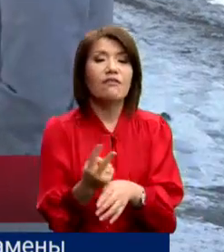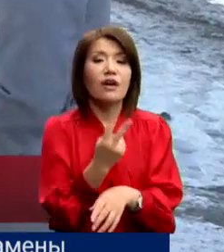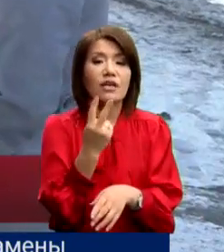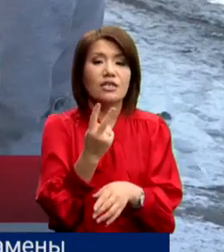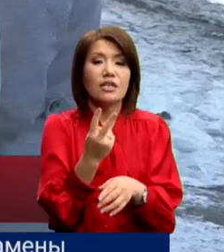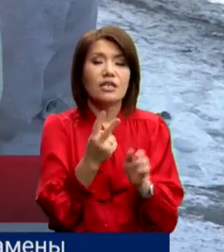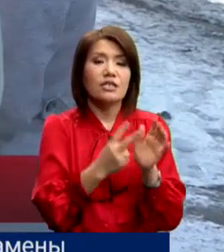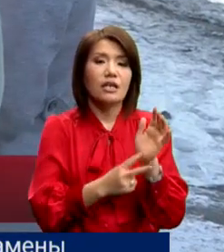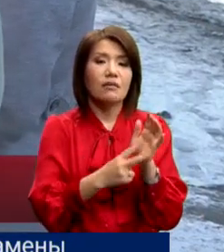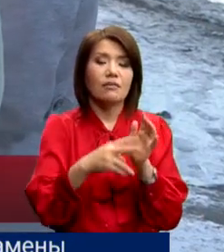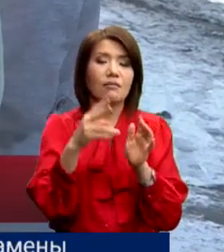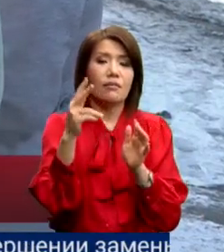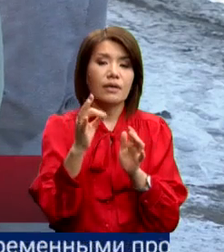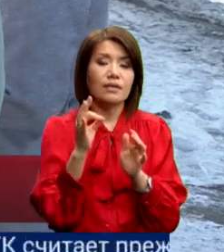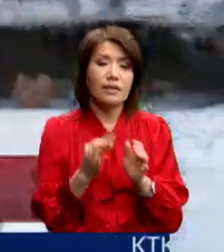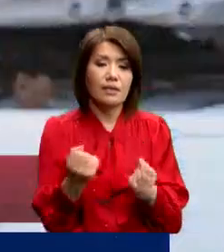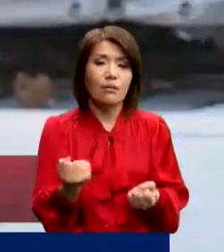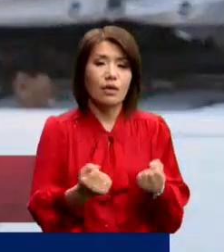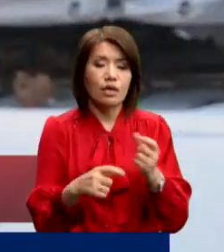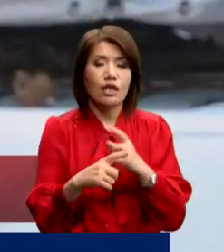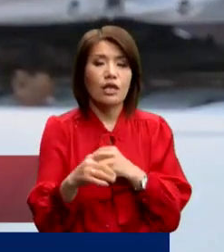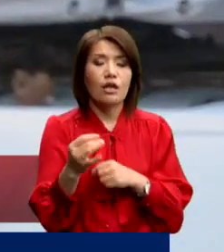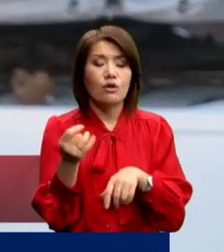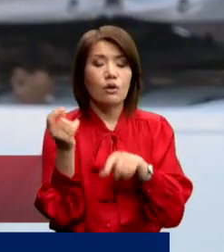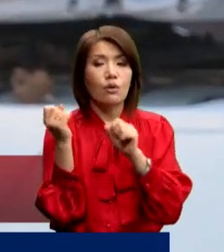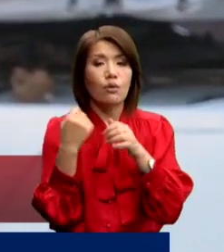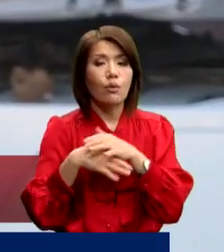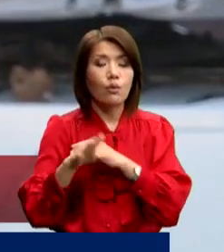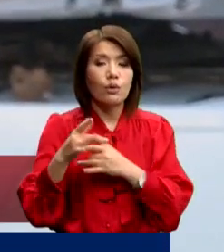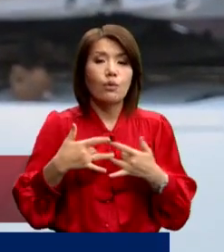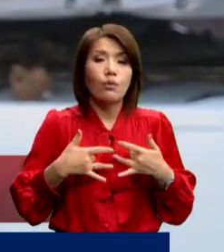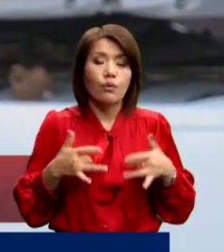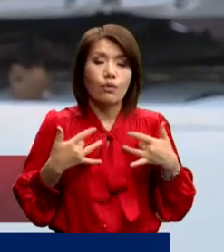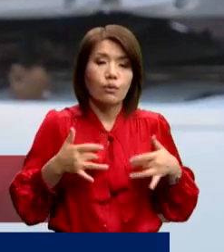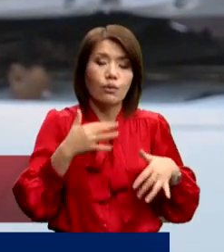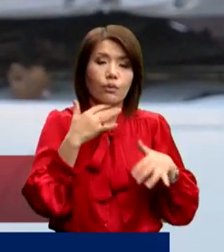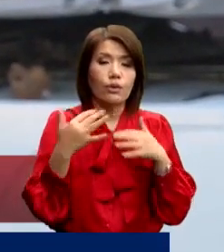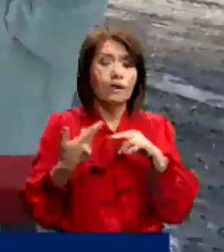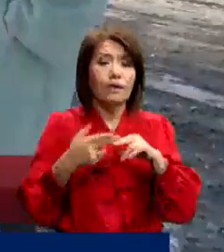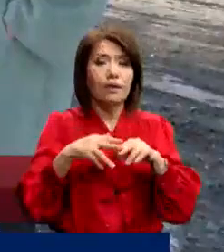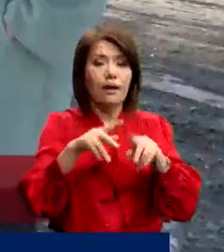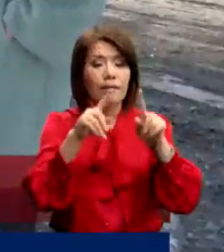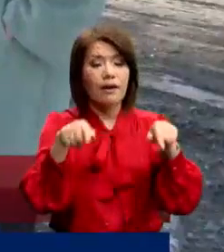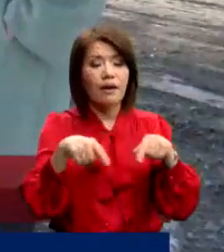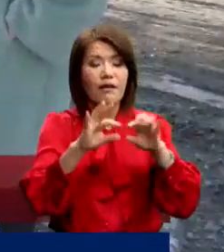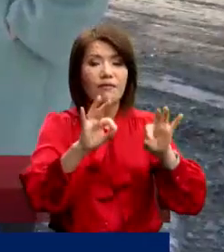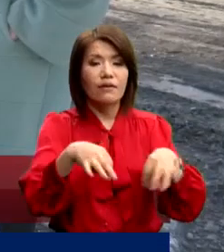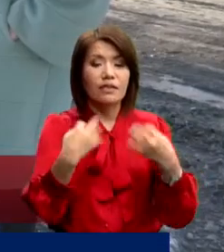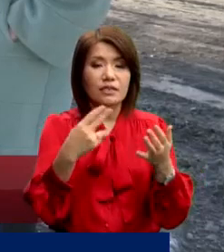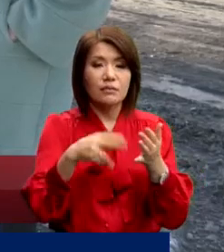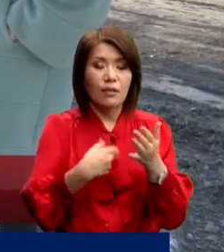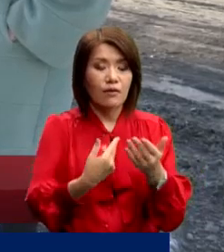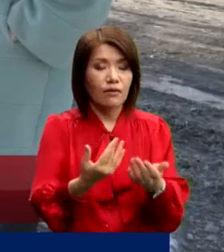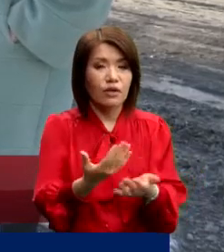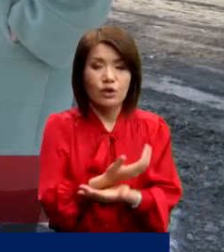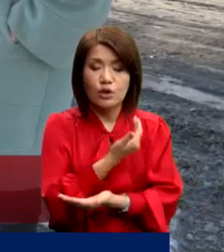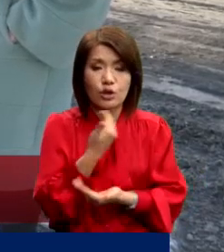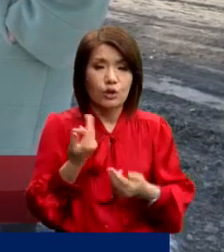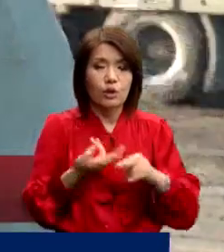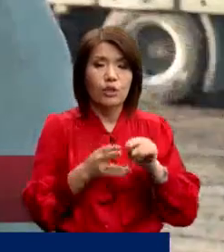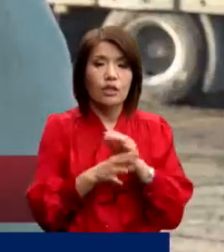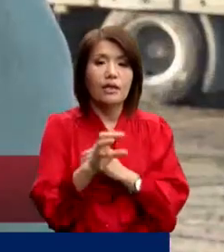до 70% водителей-дальнобойщиков. Причина все в том же отсутствии бланков разрешений на въезд в страны ЕС. Сейчас у него в